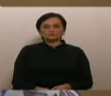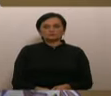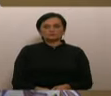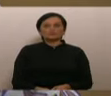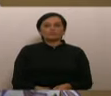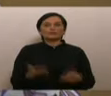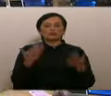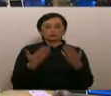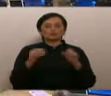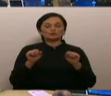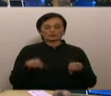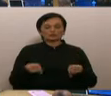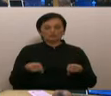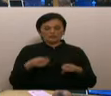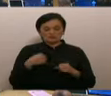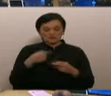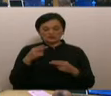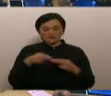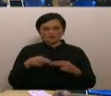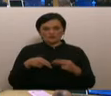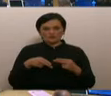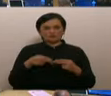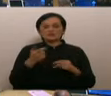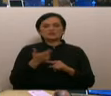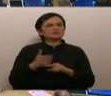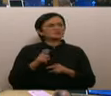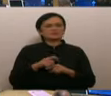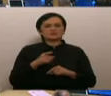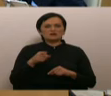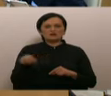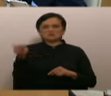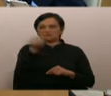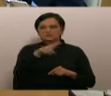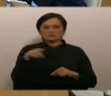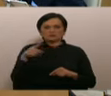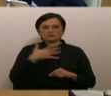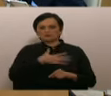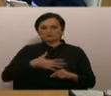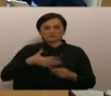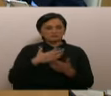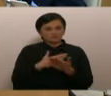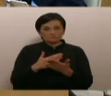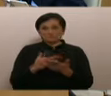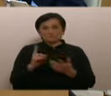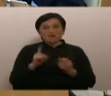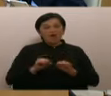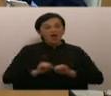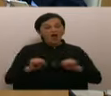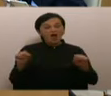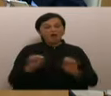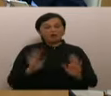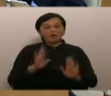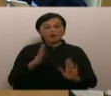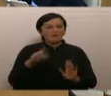თუ შეიძლება რომ დავასრულო, ძალიან შეწუხებულები ხართ, იმიტომ რომ დიახ, არავის არ გაუბედია ჩვენი ქვეყნის